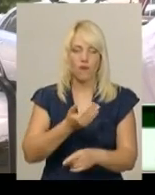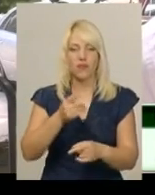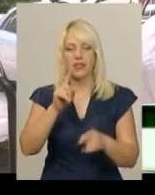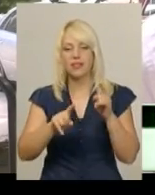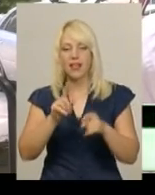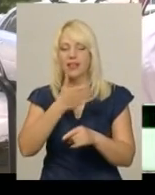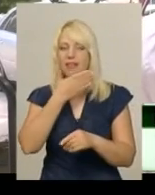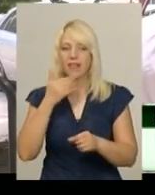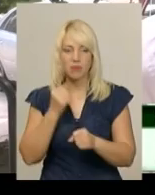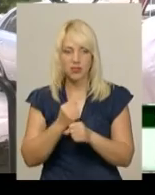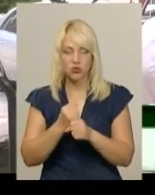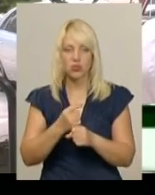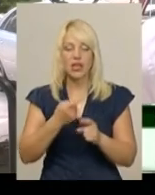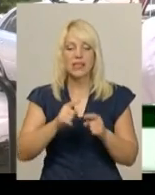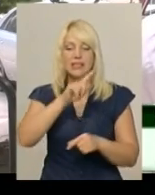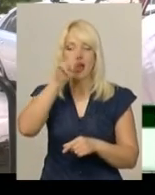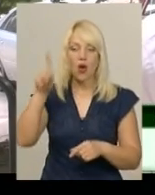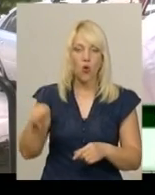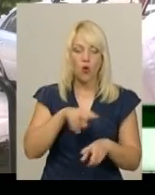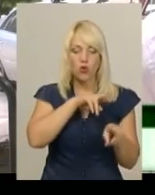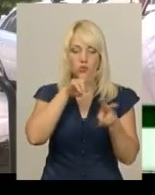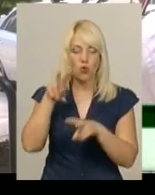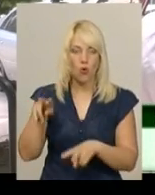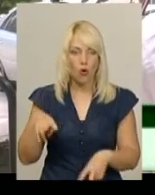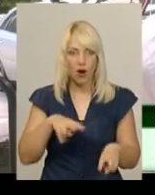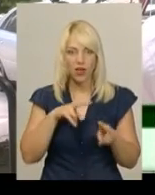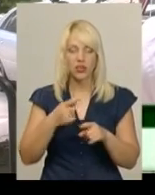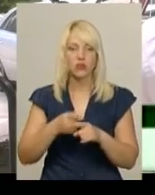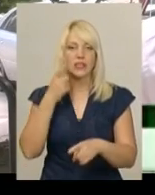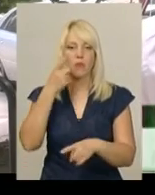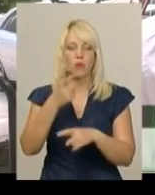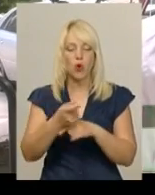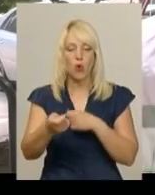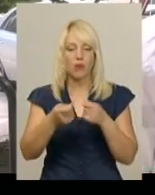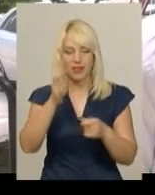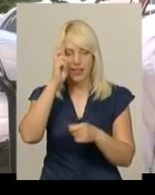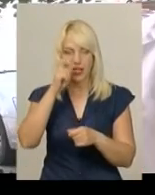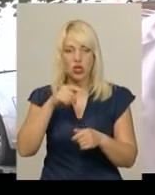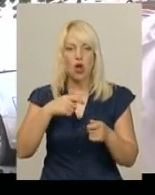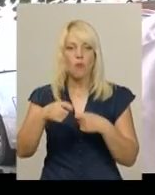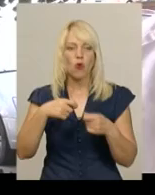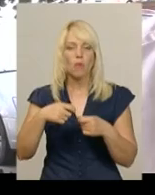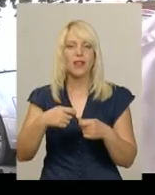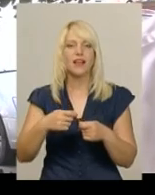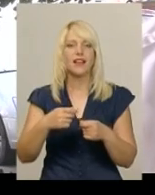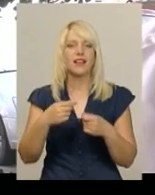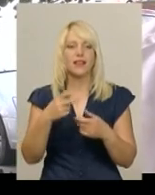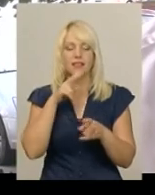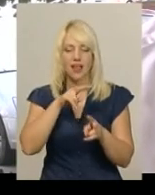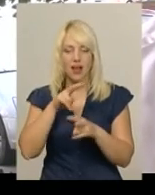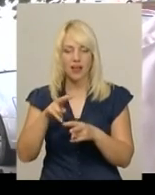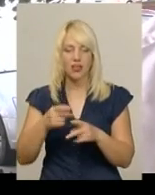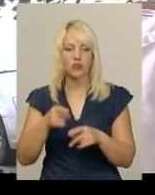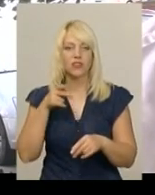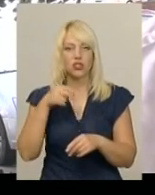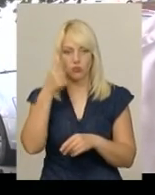«Колесо огляду». Воно ще заборонено управлінням держгівпром нагляду ще 2012 року. «Веселі гірки», ці, що в